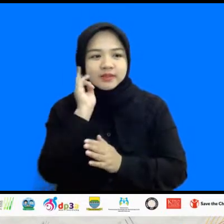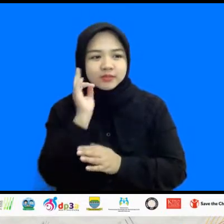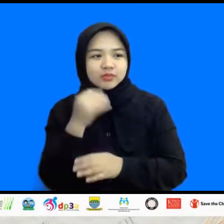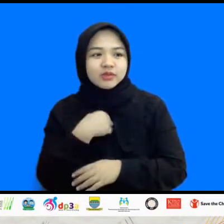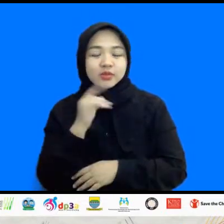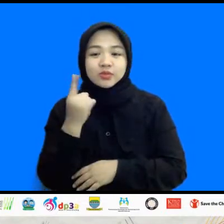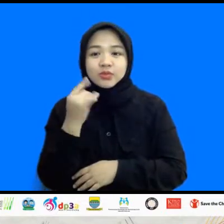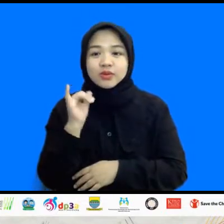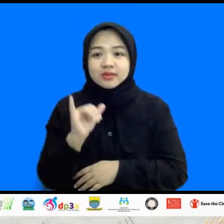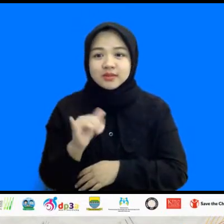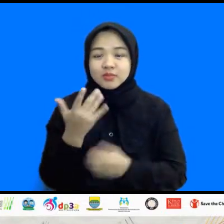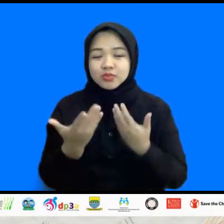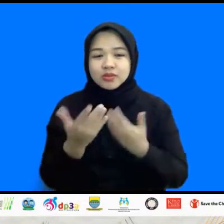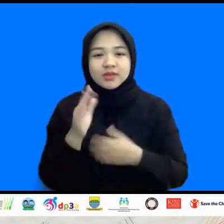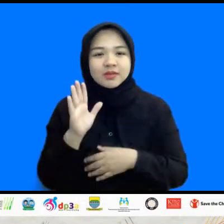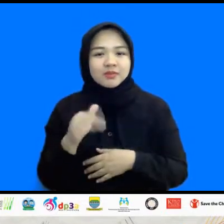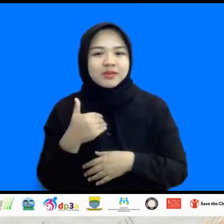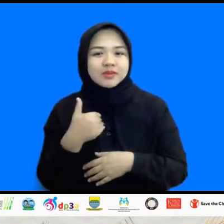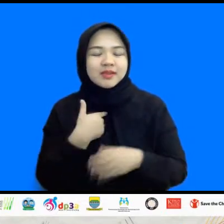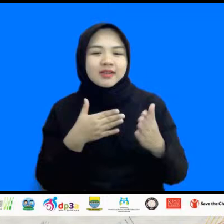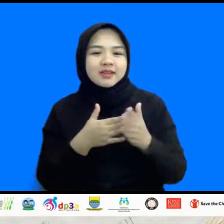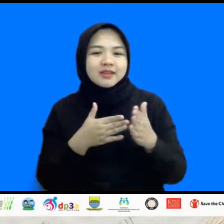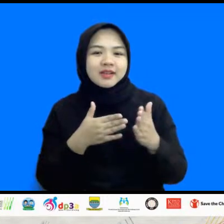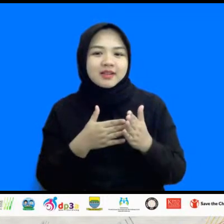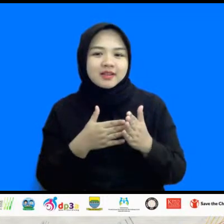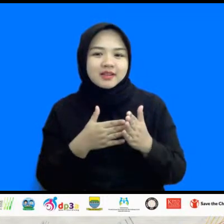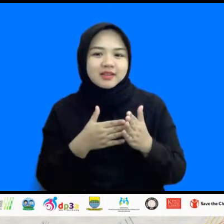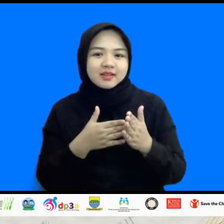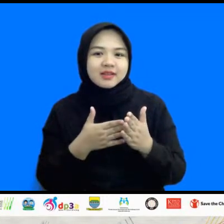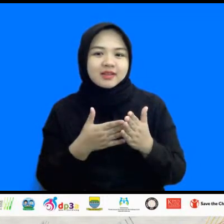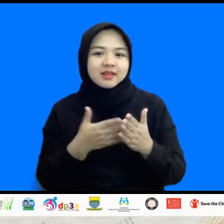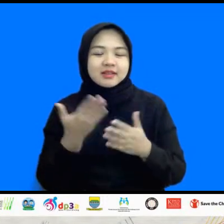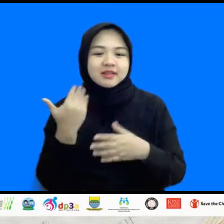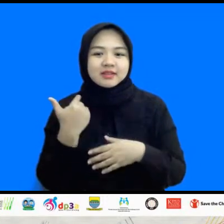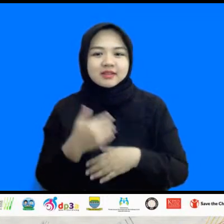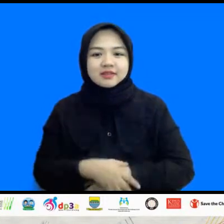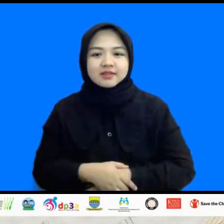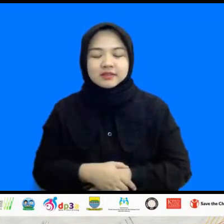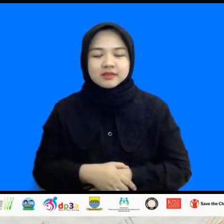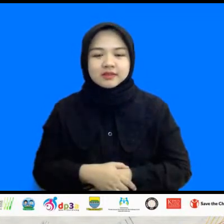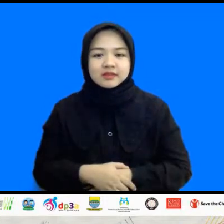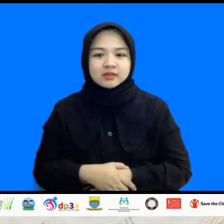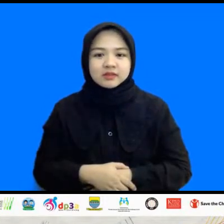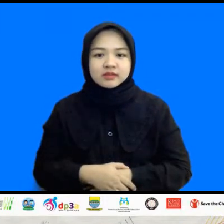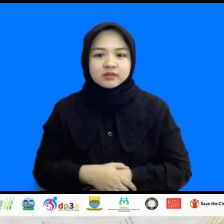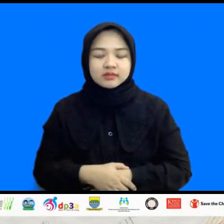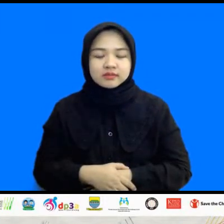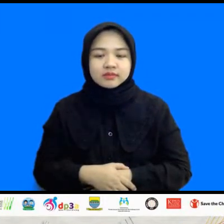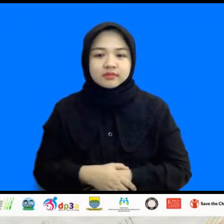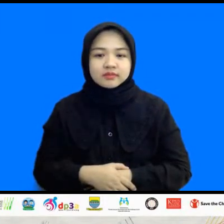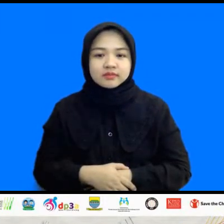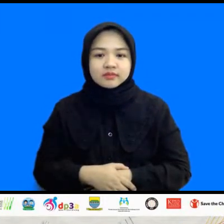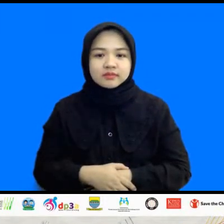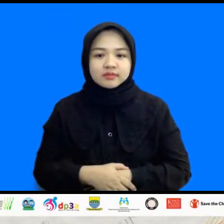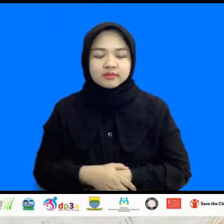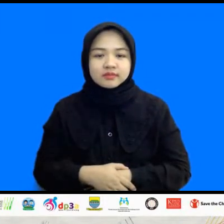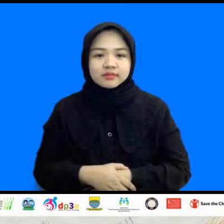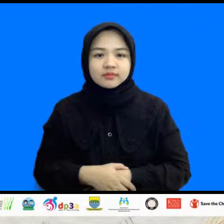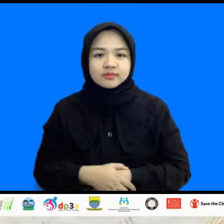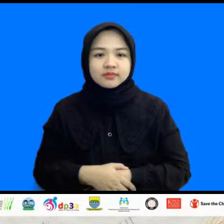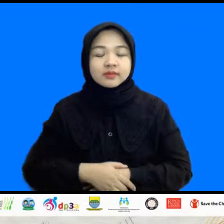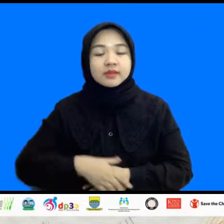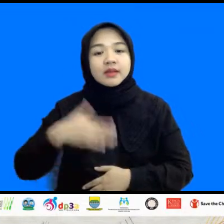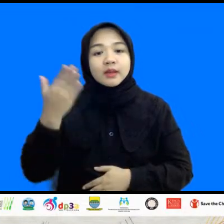ya. Mungkin masih ada kendala teknis yang Bu Asdep mungkin. Iya,